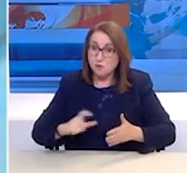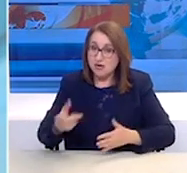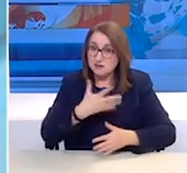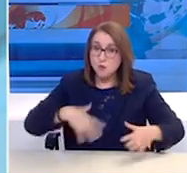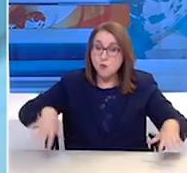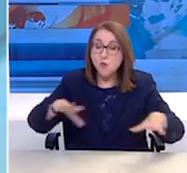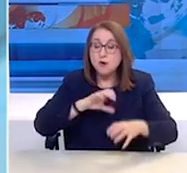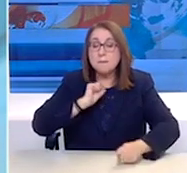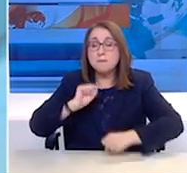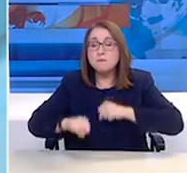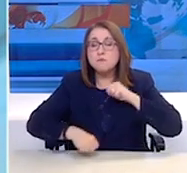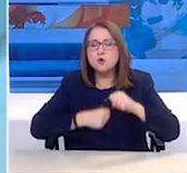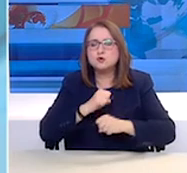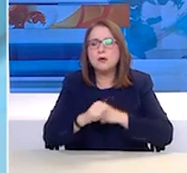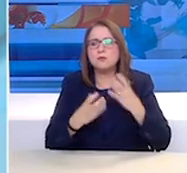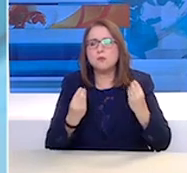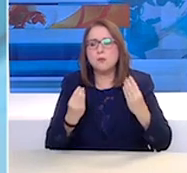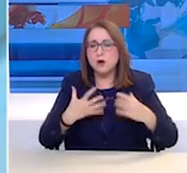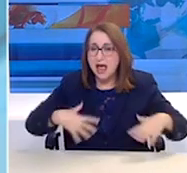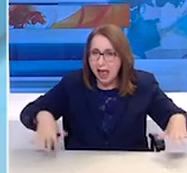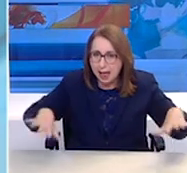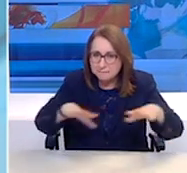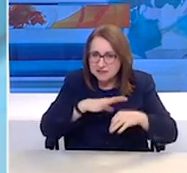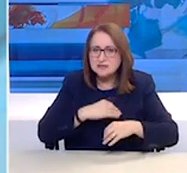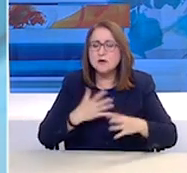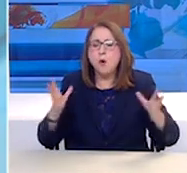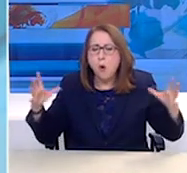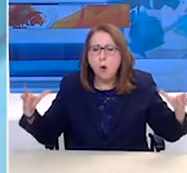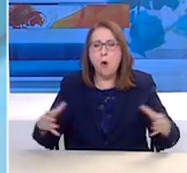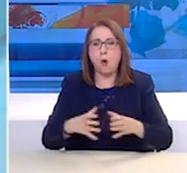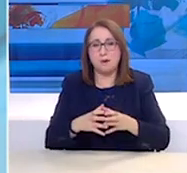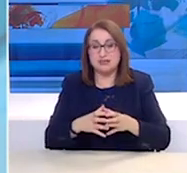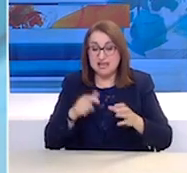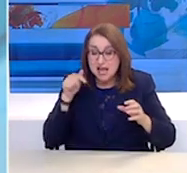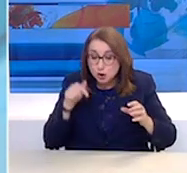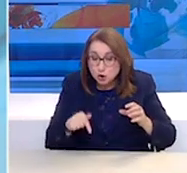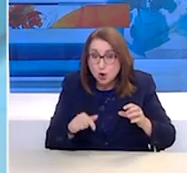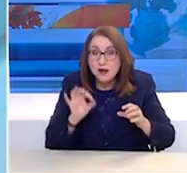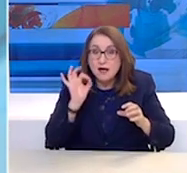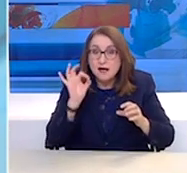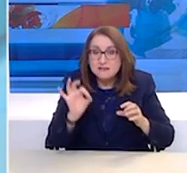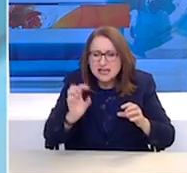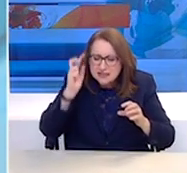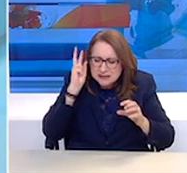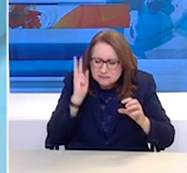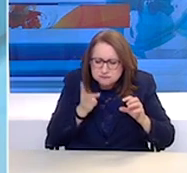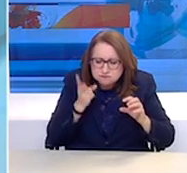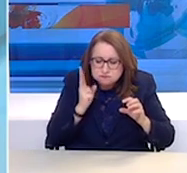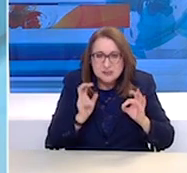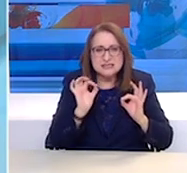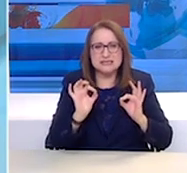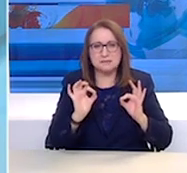είμαστε πρωταγωνιστές. Βρισκόμαστε σε ένα κομβικό σημείο της προσπάθειάς μας, η οποία θα κριθεί τα επόμενα